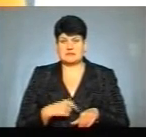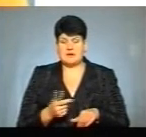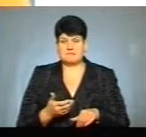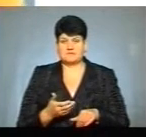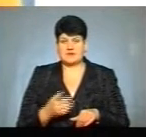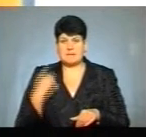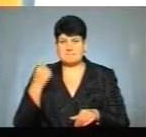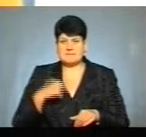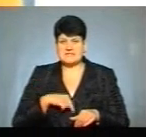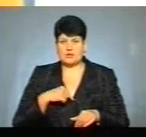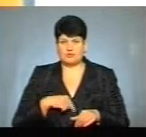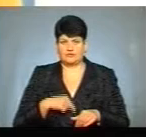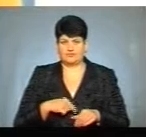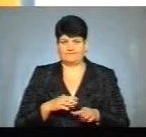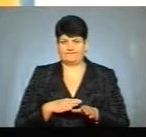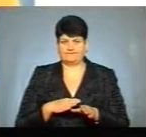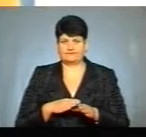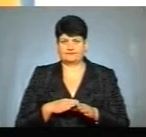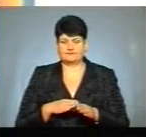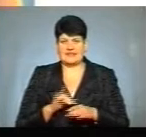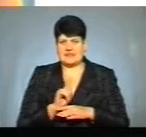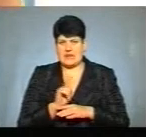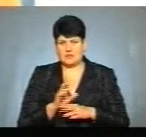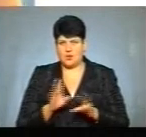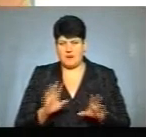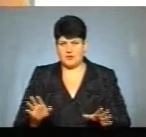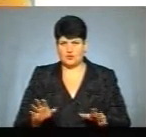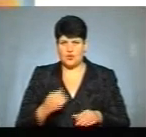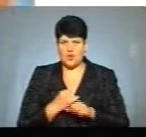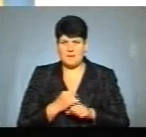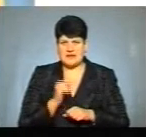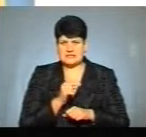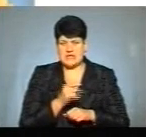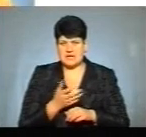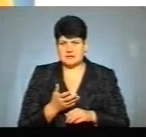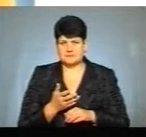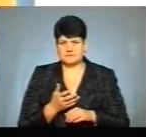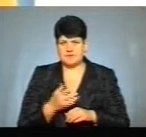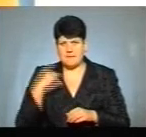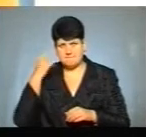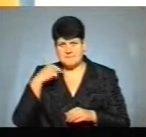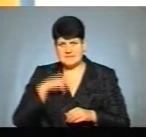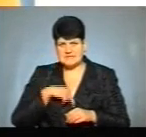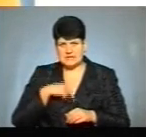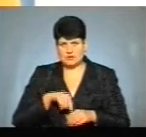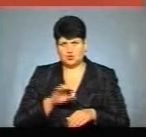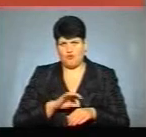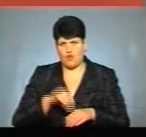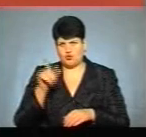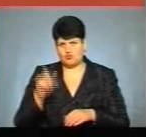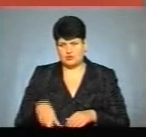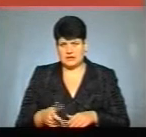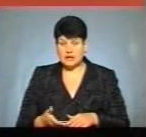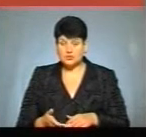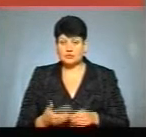себе психологічно неповносправною. Тобто, ну, грубо кажучи, роблять з неї психічно хвору людину.